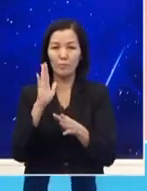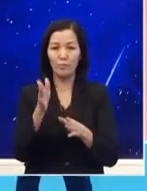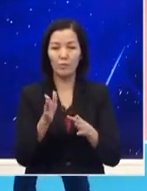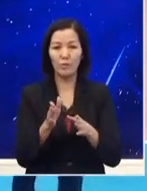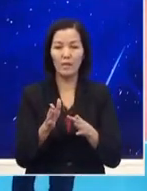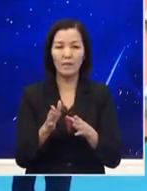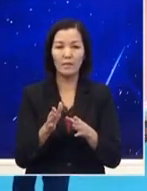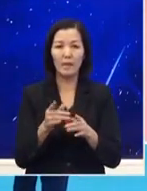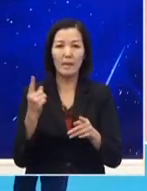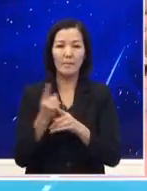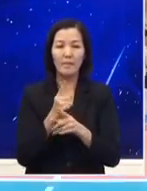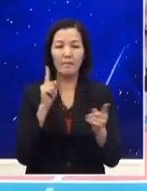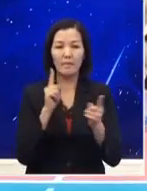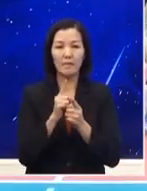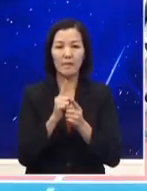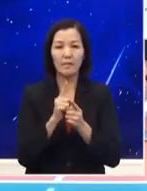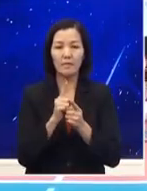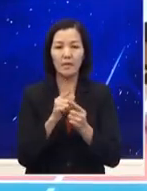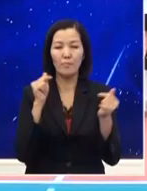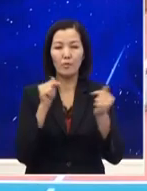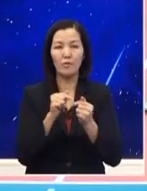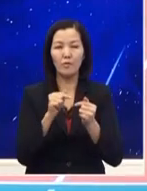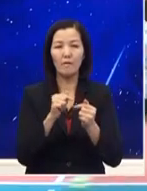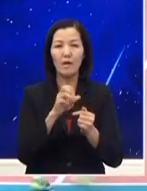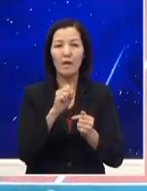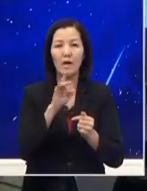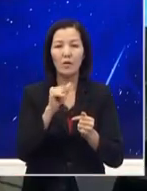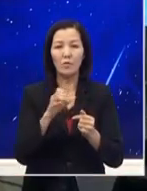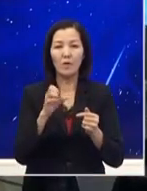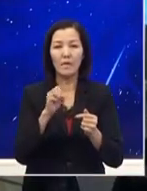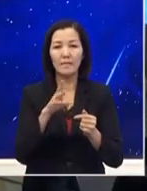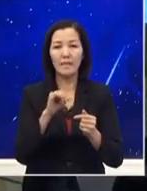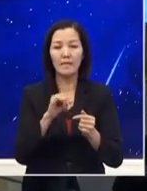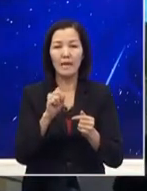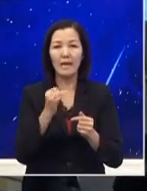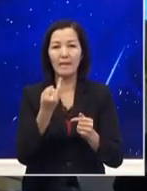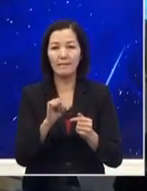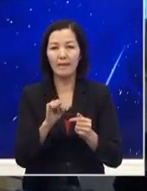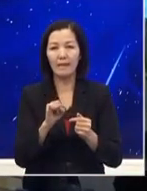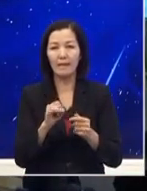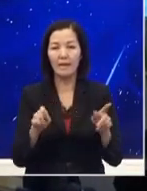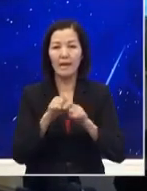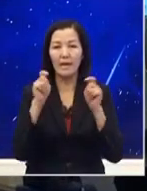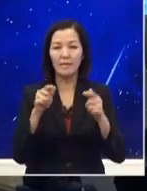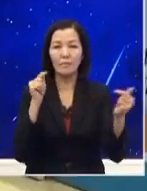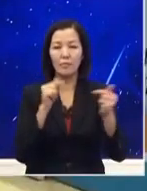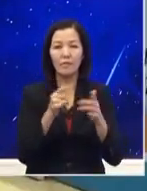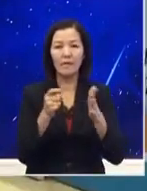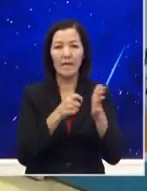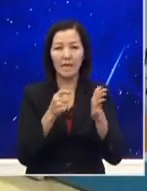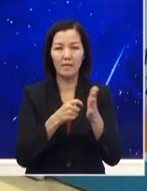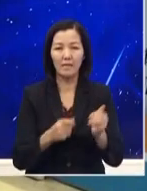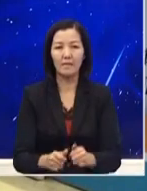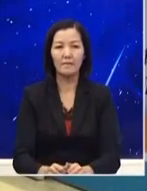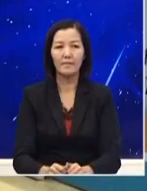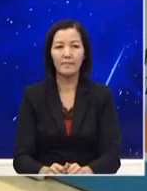площадке. Первый матч для ЖТСУ ознаменовался игрой против команды Ару Астана, а их главные соперники Алтай открыли сезон против клуба Караганда.